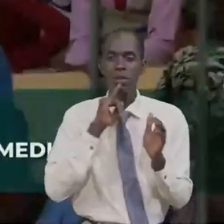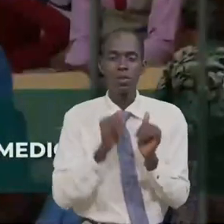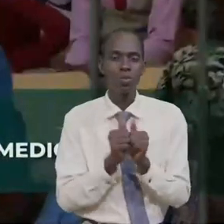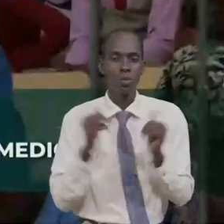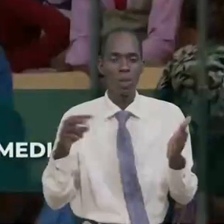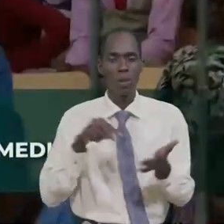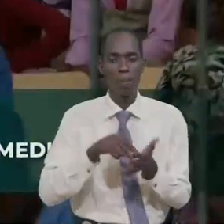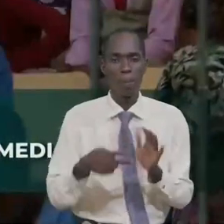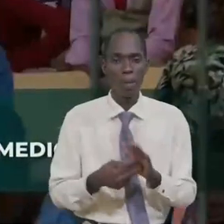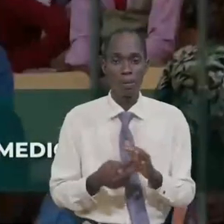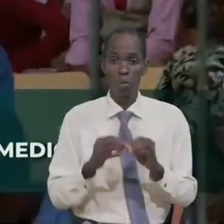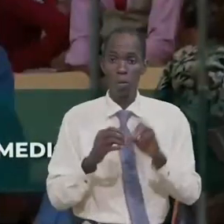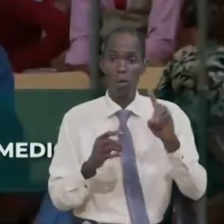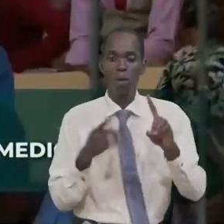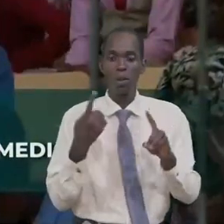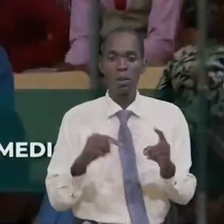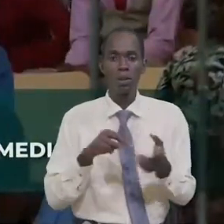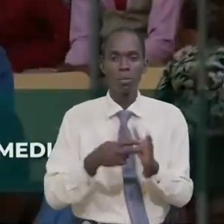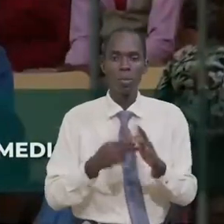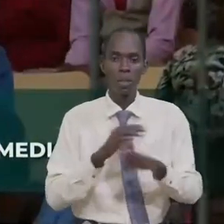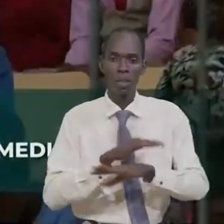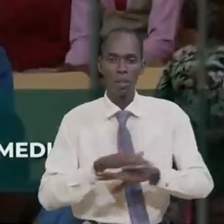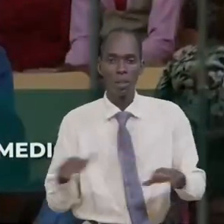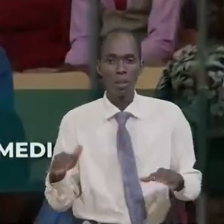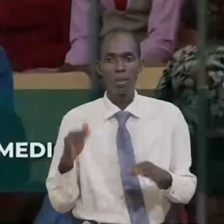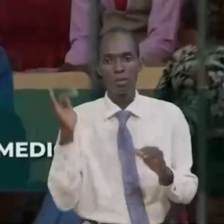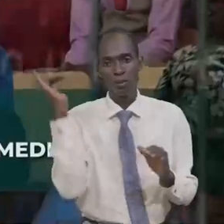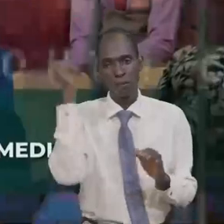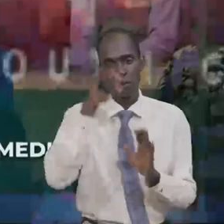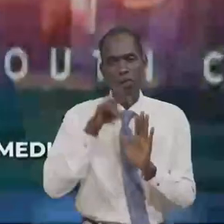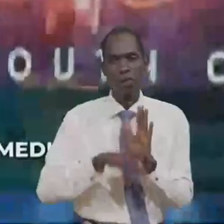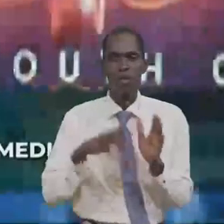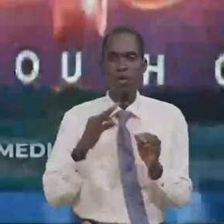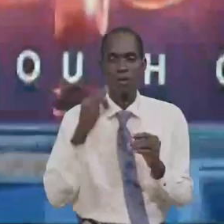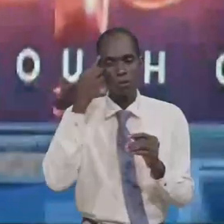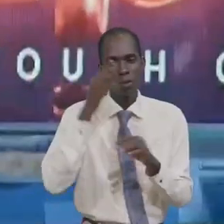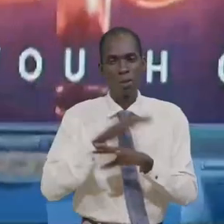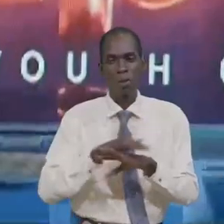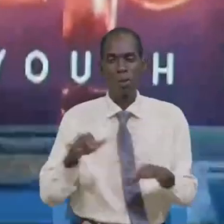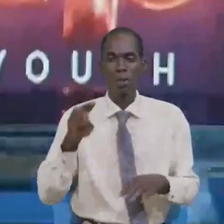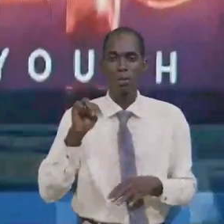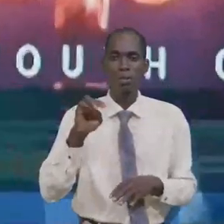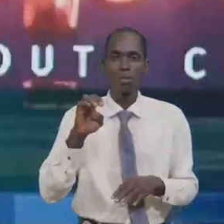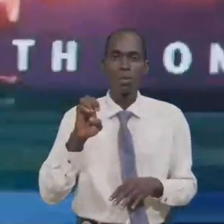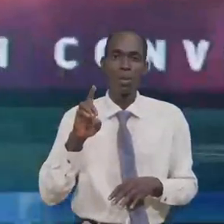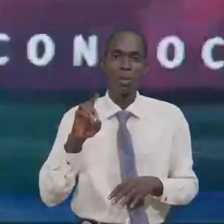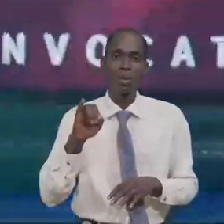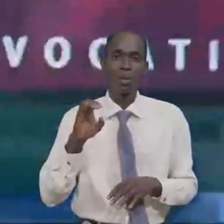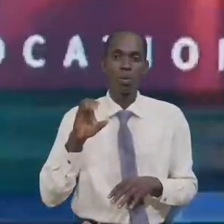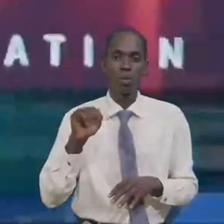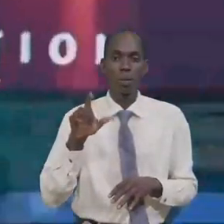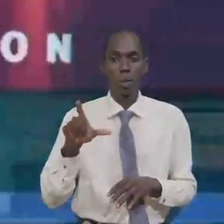la folie insensée des médiocres irréfléchies la grande puissance de la méditation